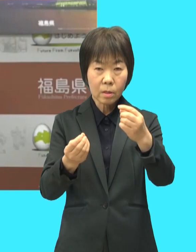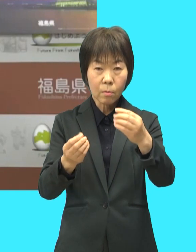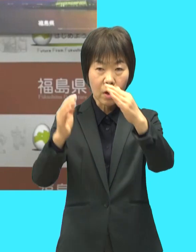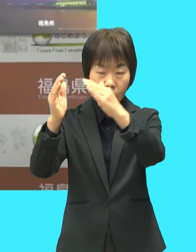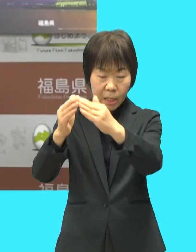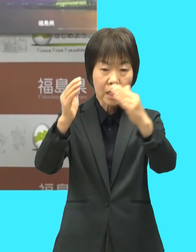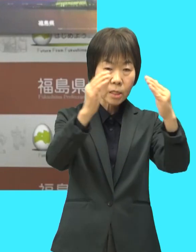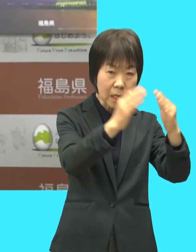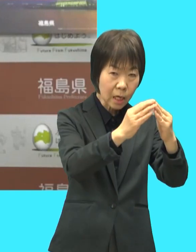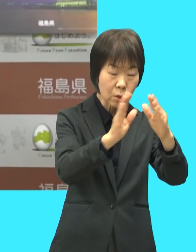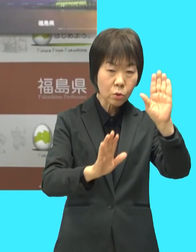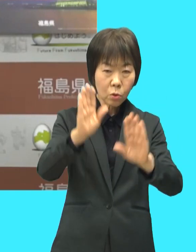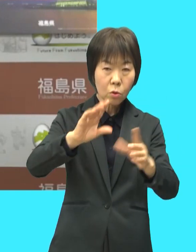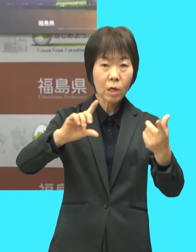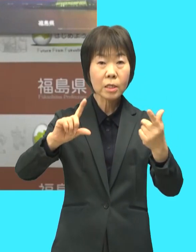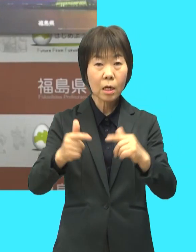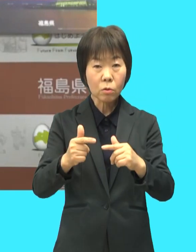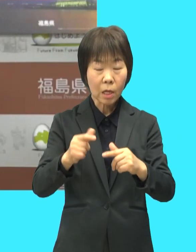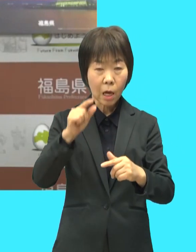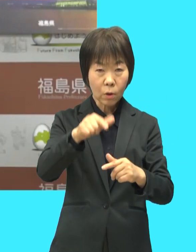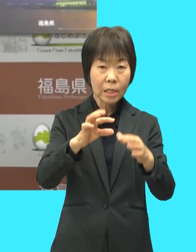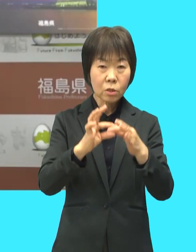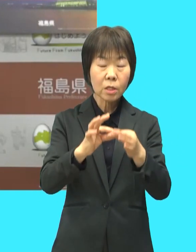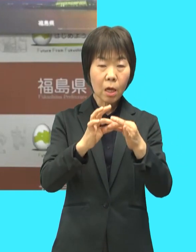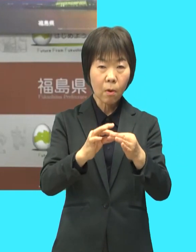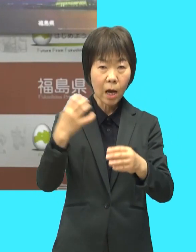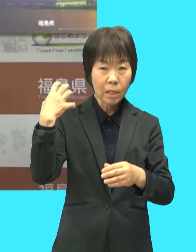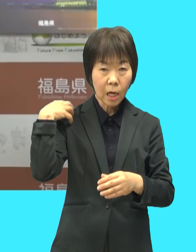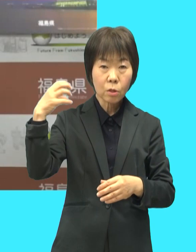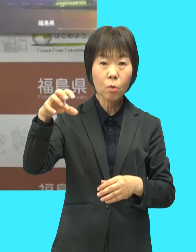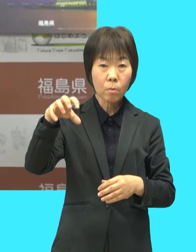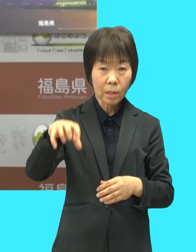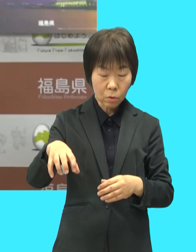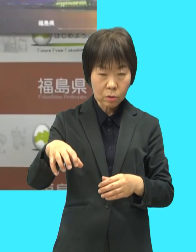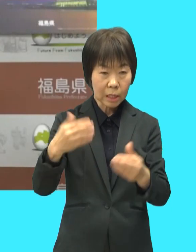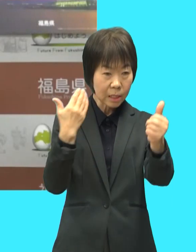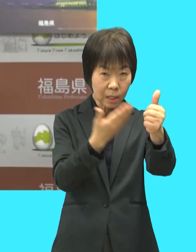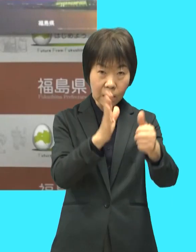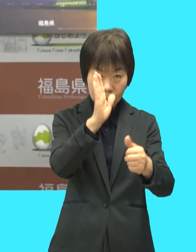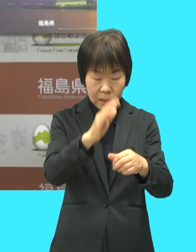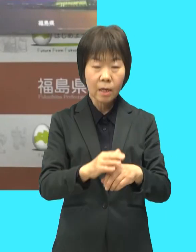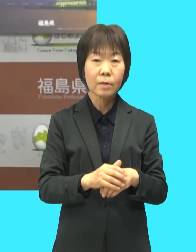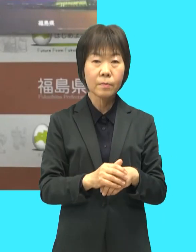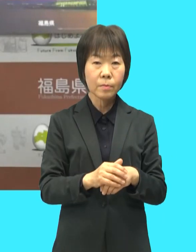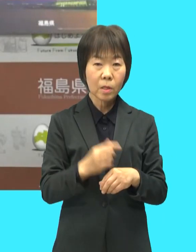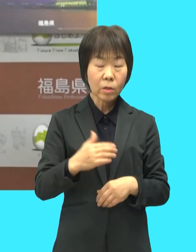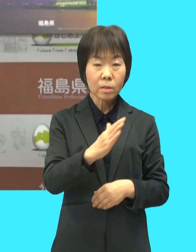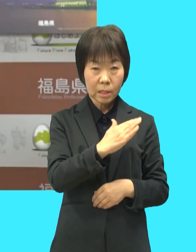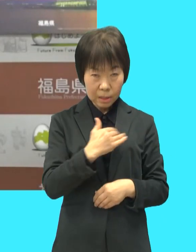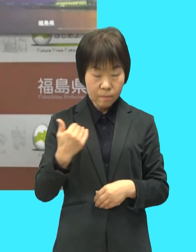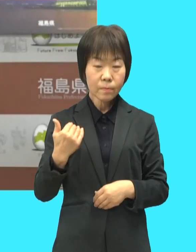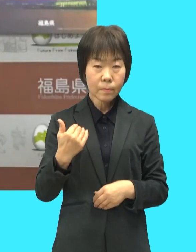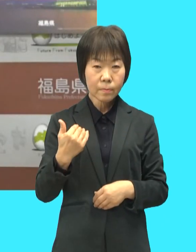世帯の状況異なりますのでそれにつきましては担当部局に聞いていただければと思います。私たち自身